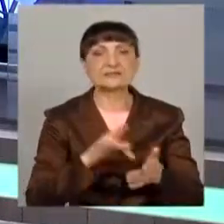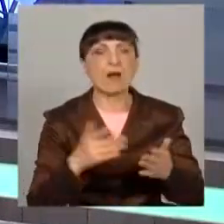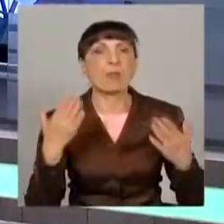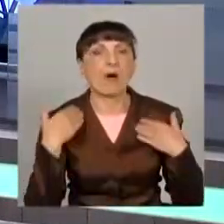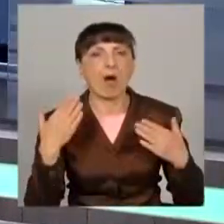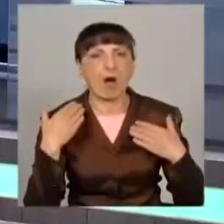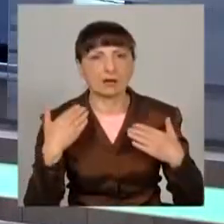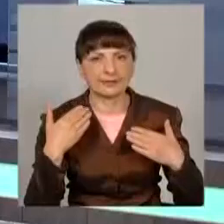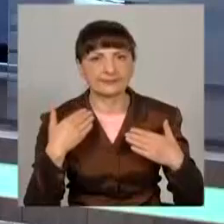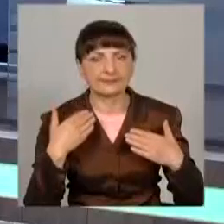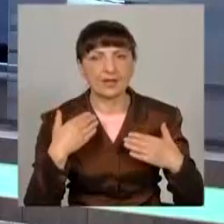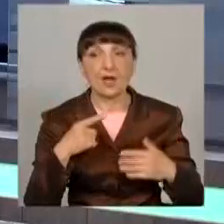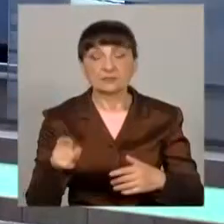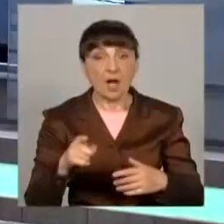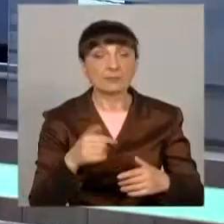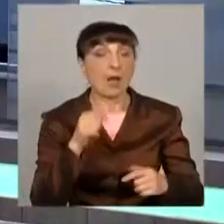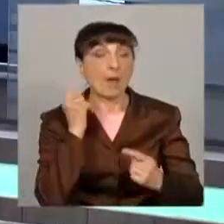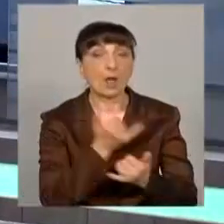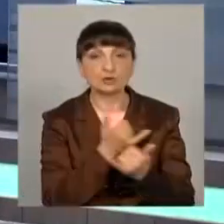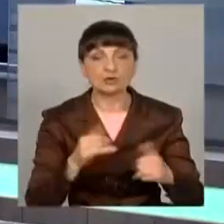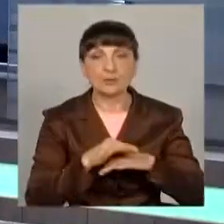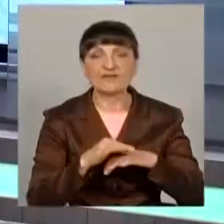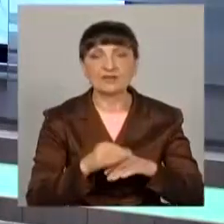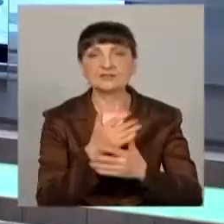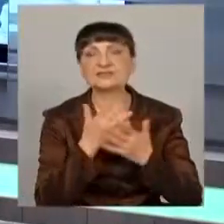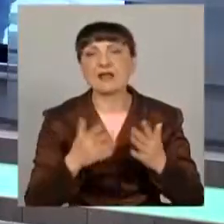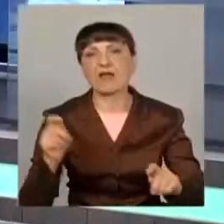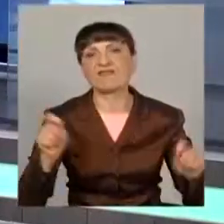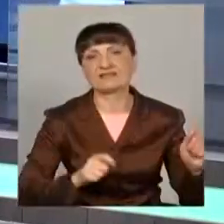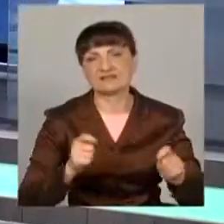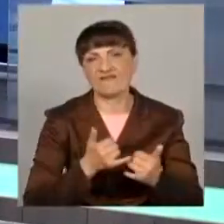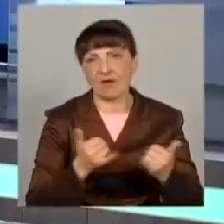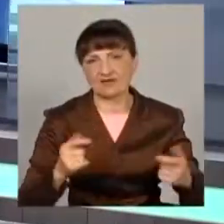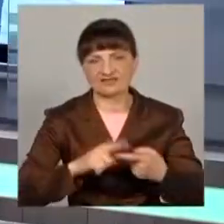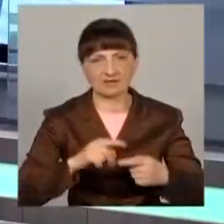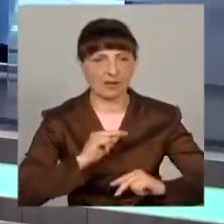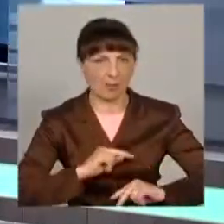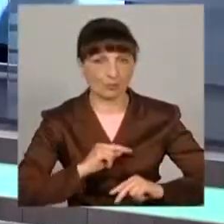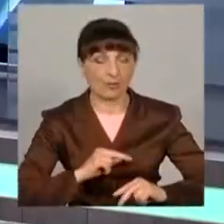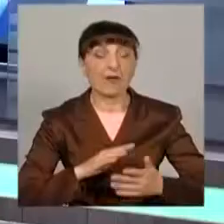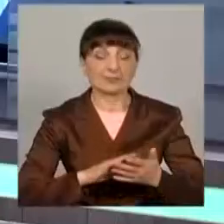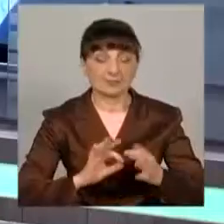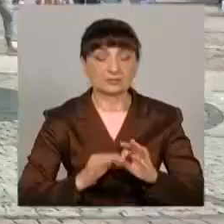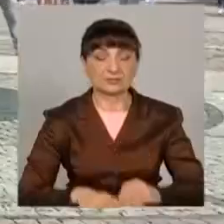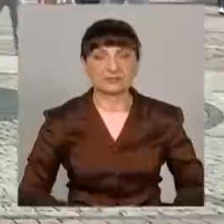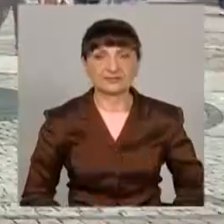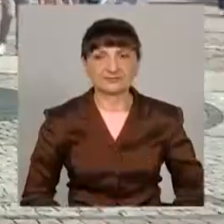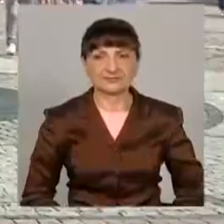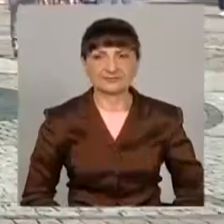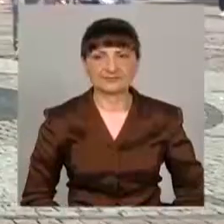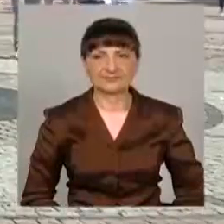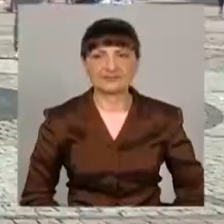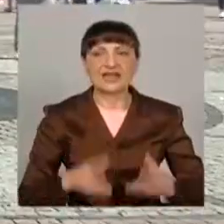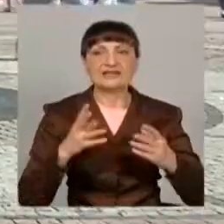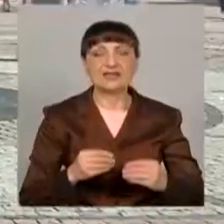культуры и отдыха. Там же для молодежи провели профориентационный фестиваль. Мируэрт Канеева продолжит тему.